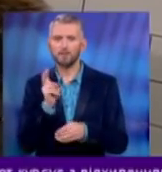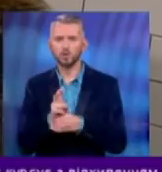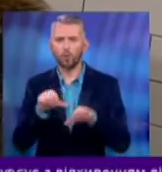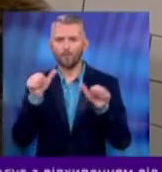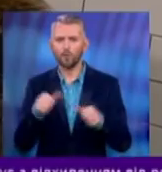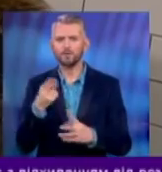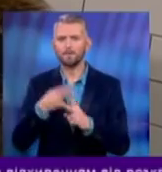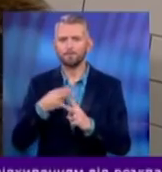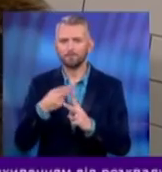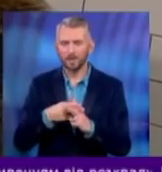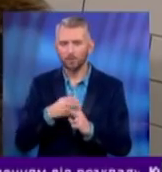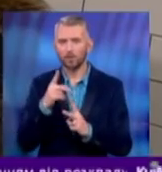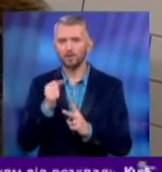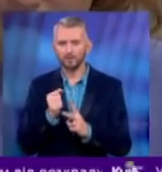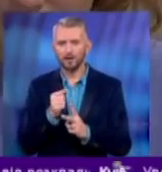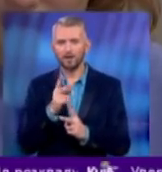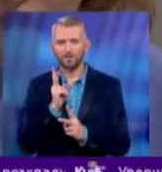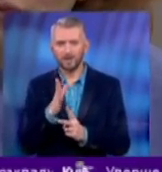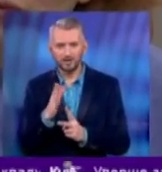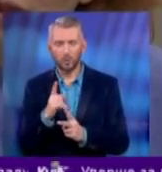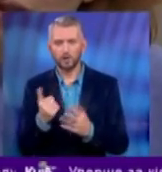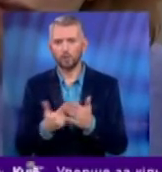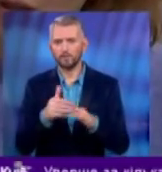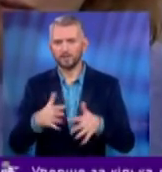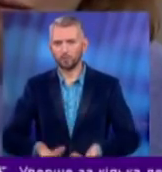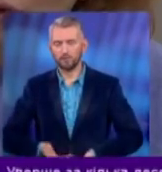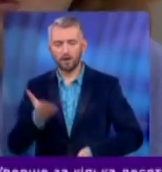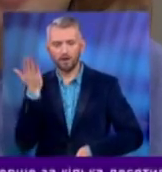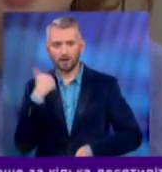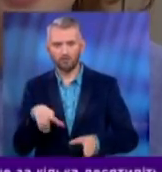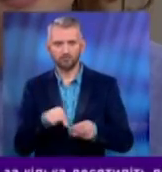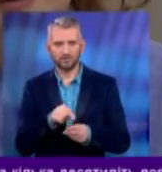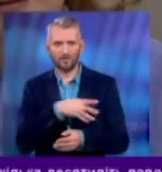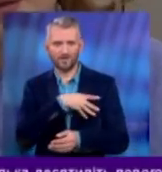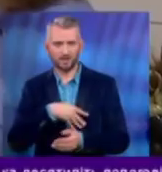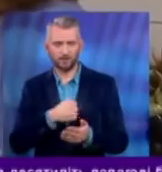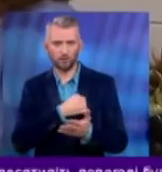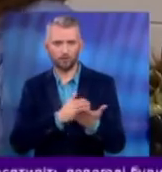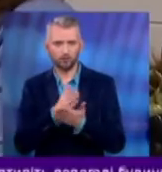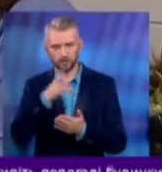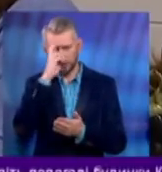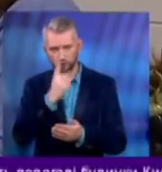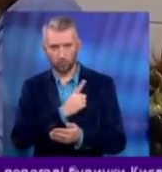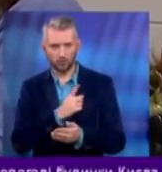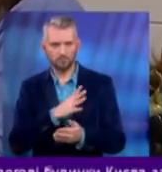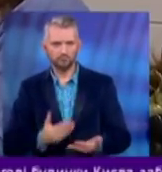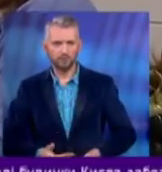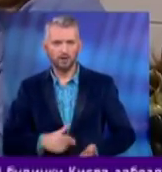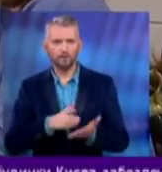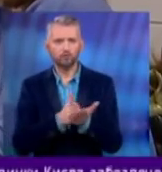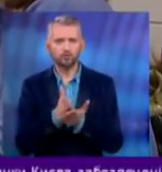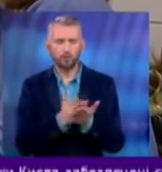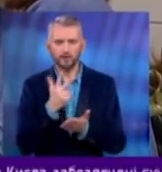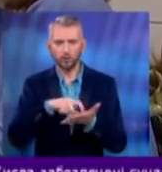на компослуги за новим місцем проживання. Раніше вона з чоловіком, ветераном військової служби держохорони, проживали в службовій